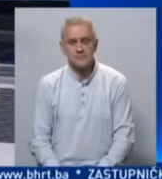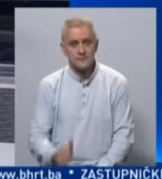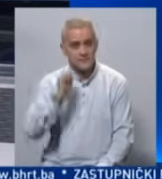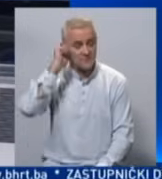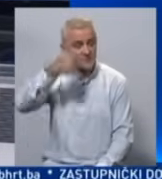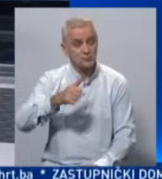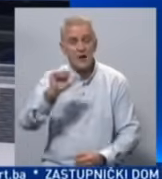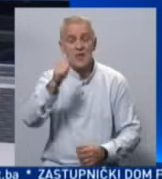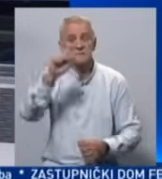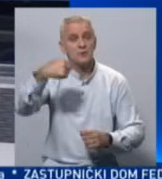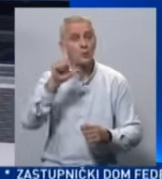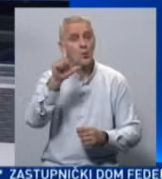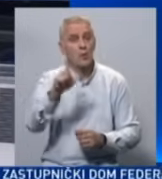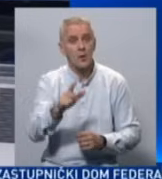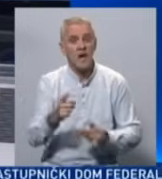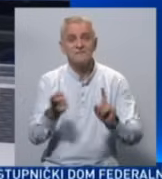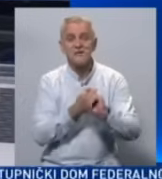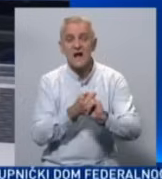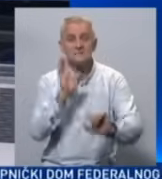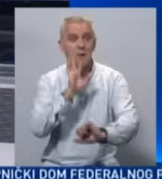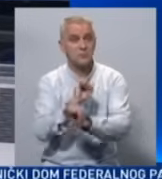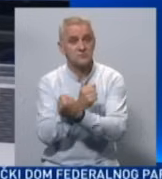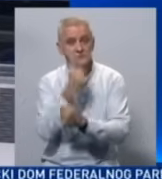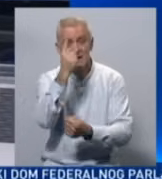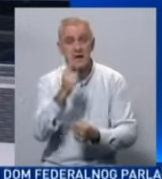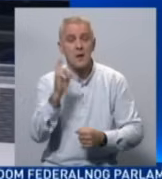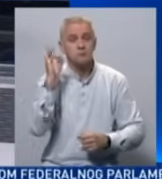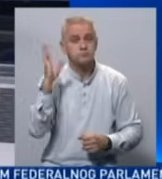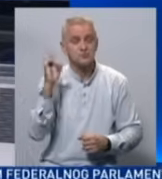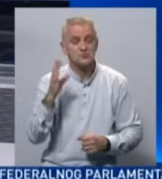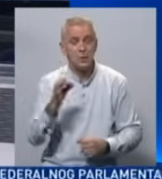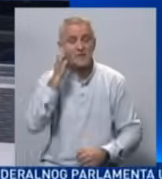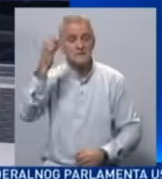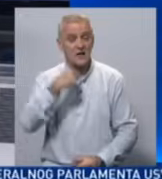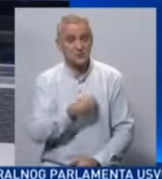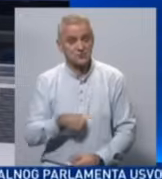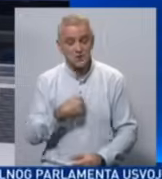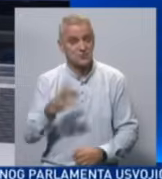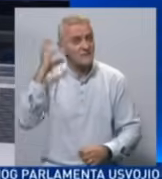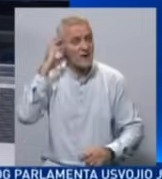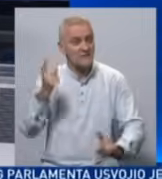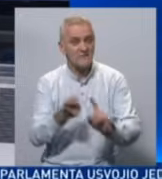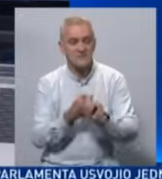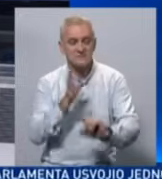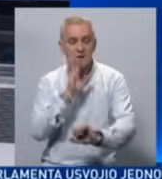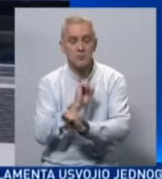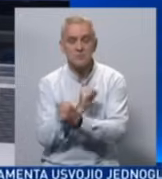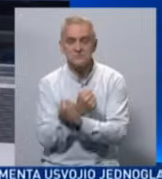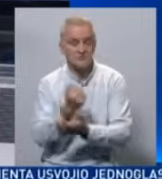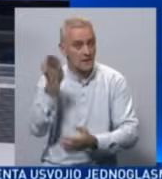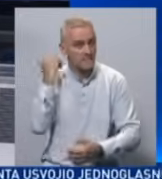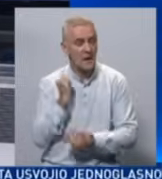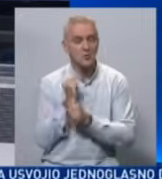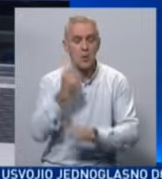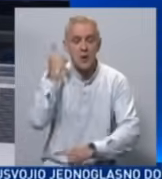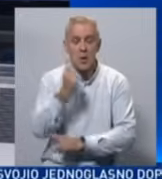Sutra, 11. jula, u Federaciji Bosne i Hercegovine i distriktu Brčko je dan žalosti. Vlada Federacije Bosne i Hercegovine ranije